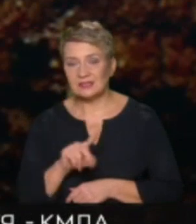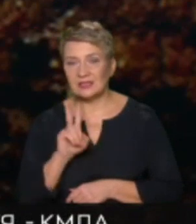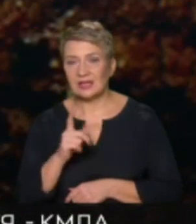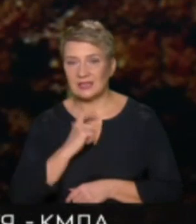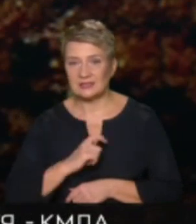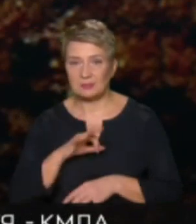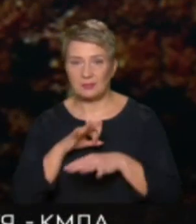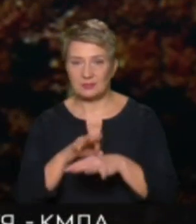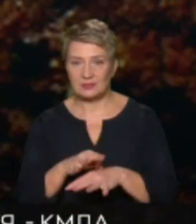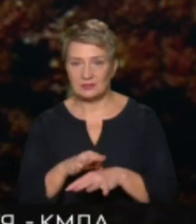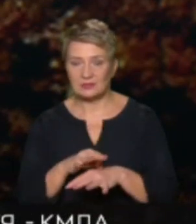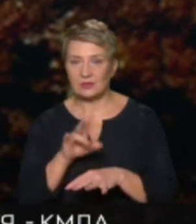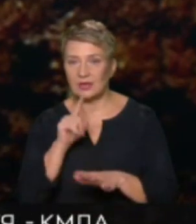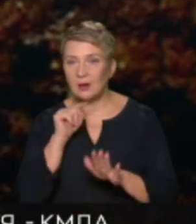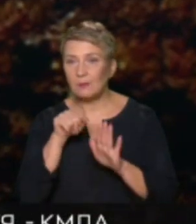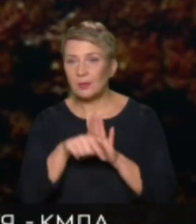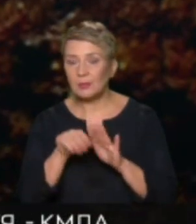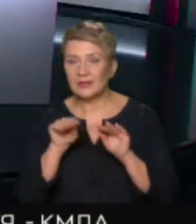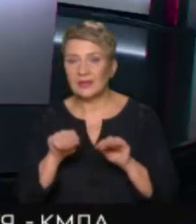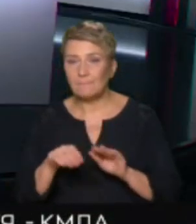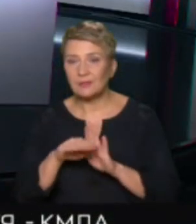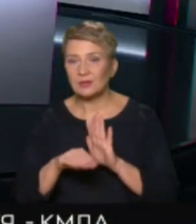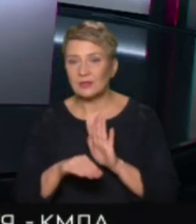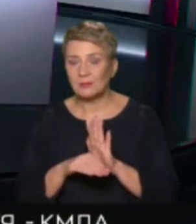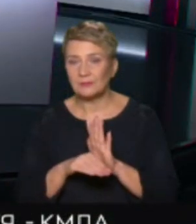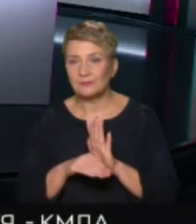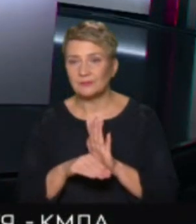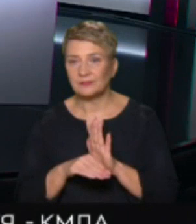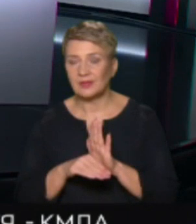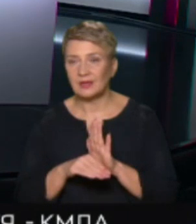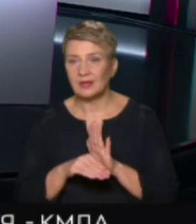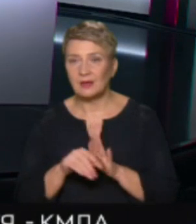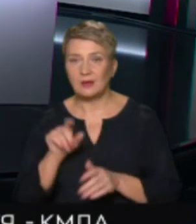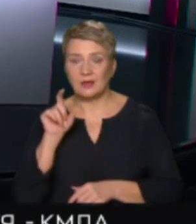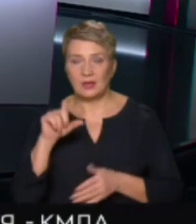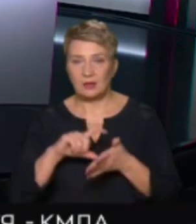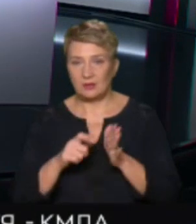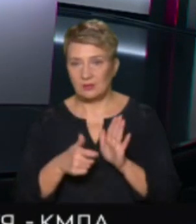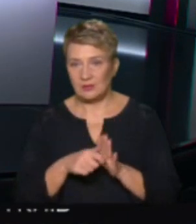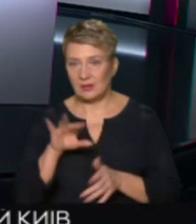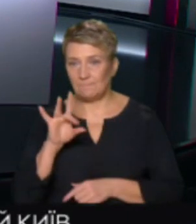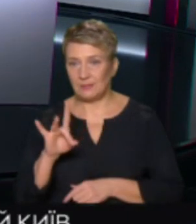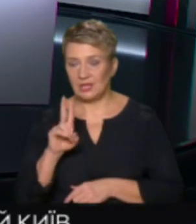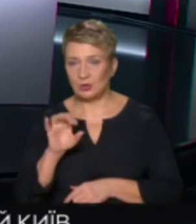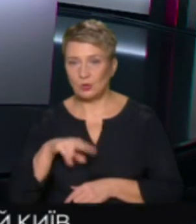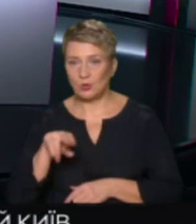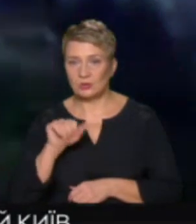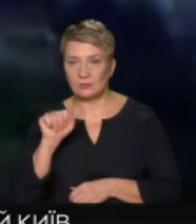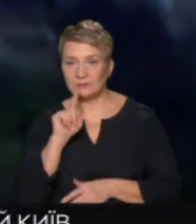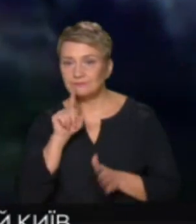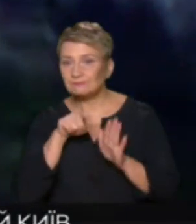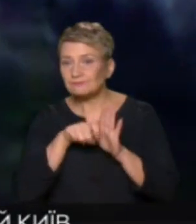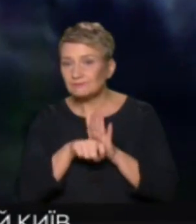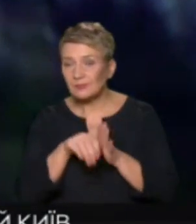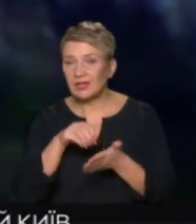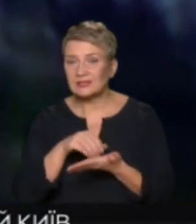Як потрапити на цю програму? На цю програму ви можете потрапити, от QR-код, як та ви правильно вивісили, там можна зайти